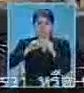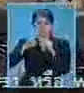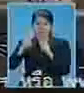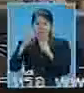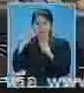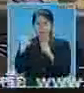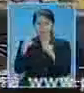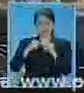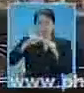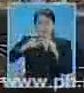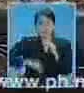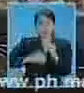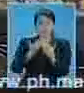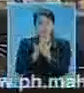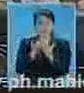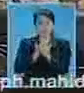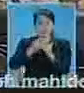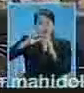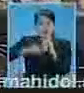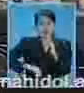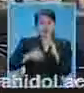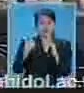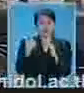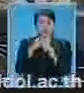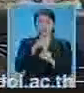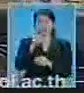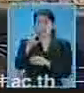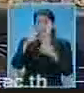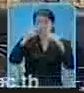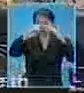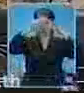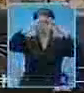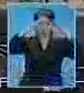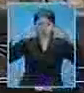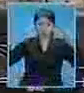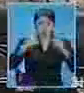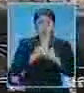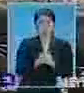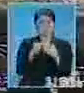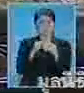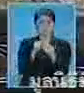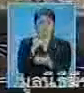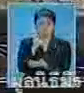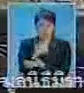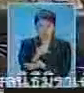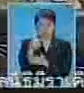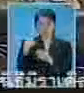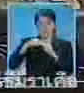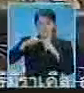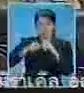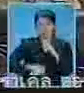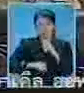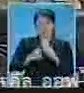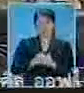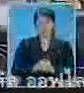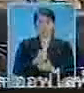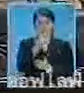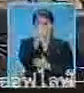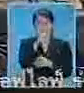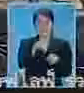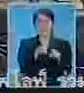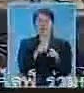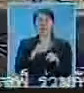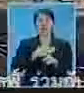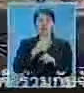ท่านครับท่านทราบไหมครับว่าเวียดนามเนี่ยเขาไม่ได้เลือกที่จะปรับนะครับเขาถูกบังคับให้ปรับครับเหมือนกับเราเมื่อปี